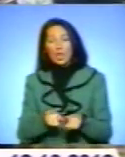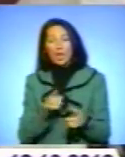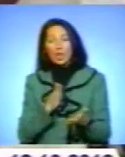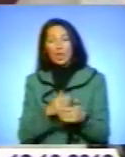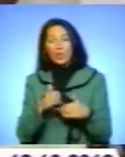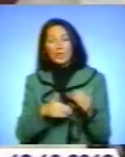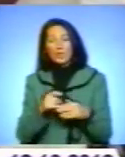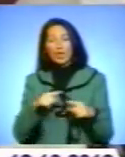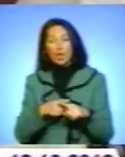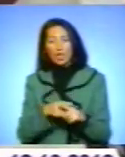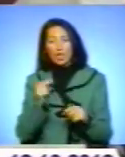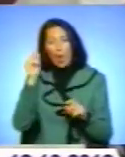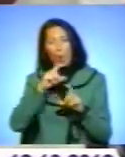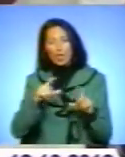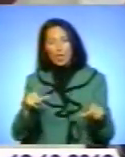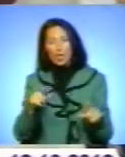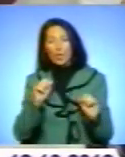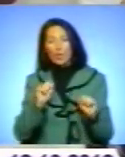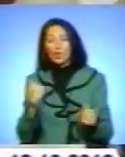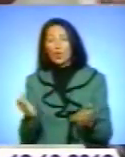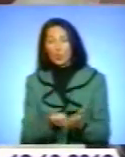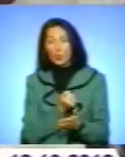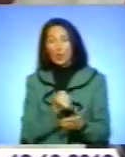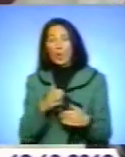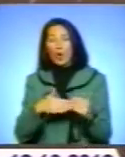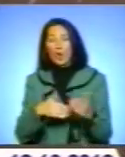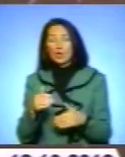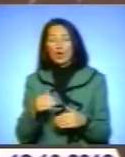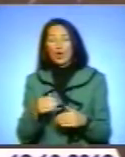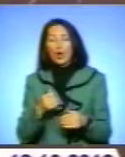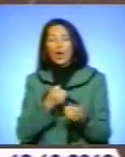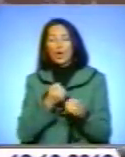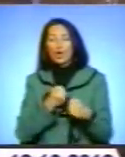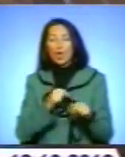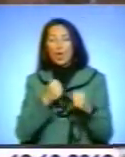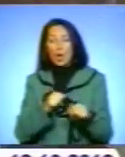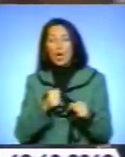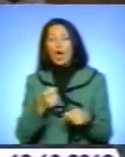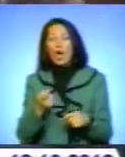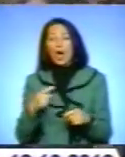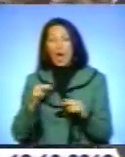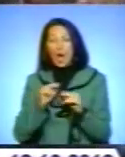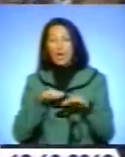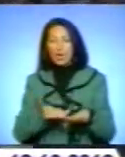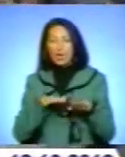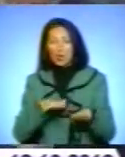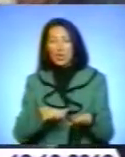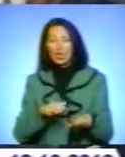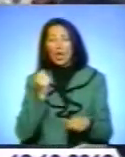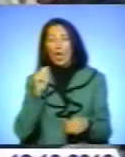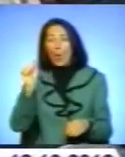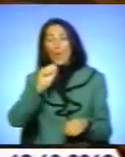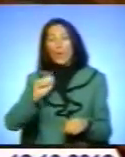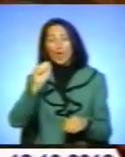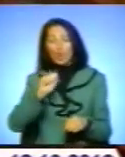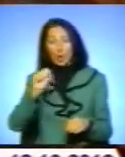училище. Ув'язнені можуть здобути професію слюсаря, столяра, швачки та муляра штукатура. Вироби вихованців зберігають у кімнаті музеї.